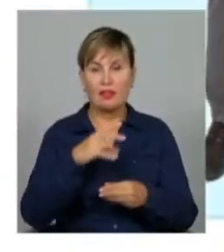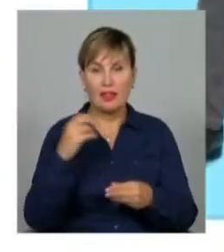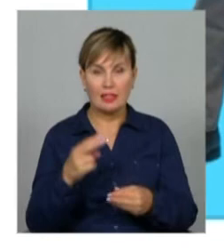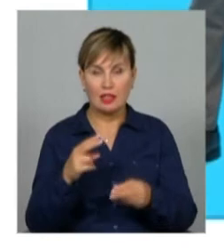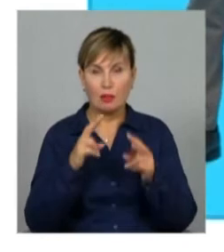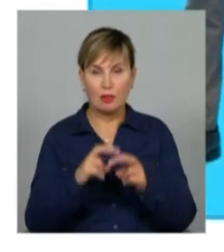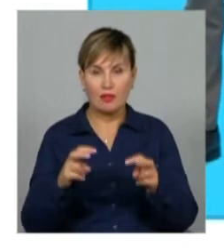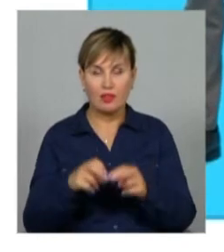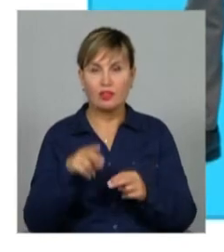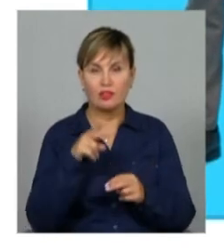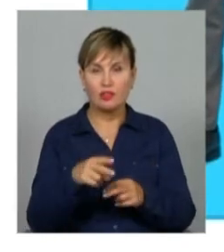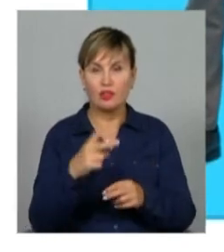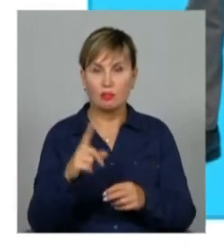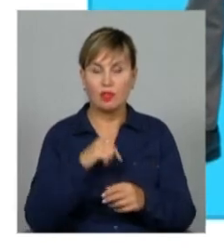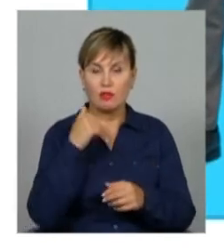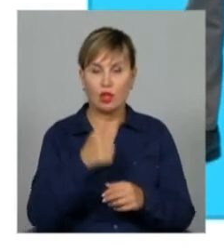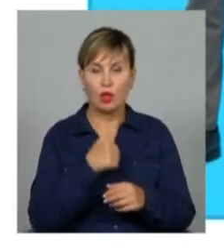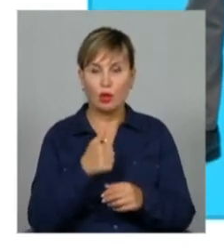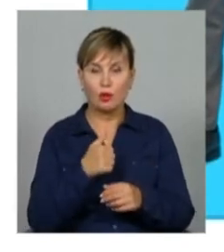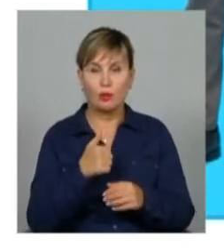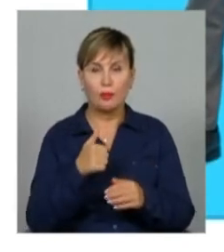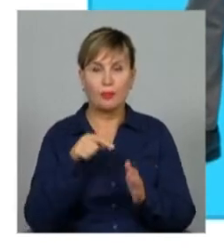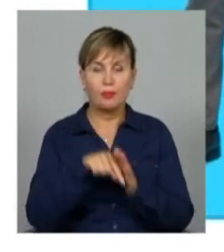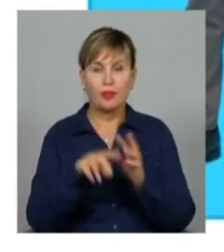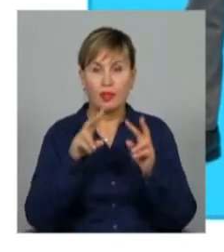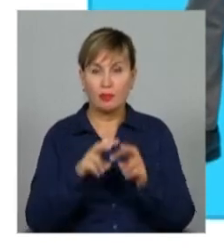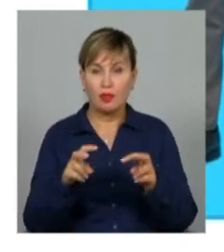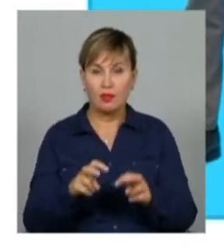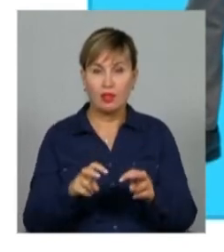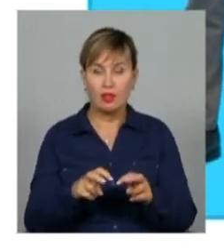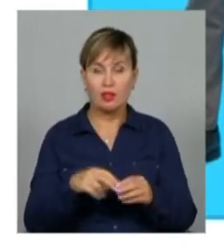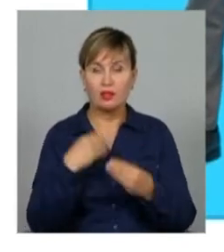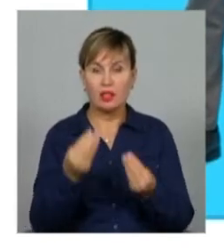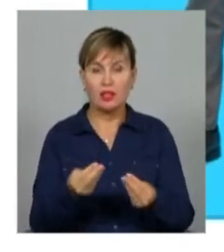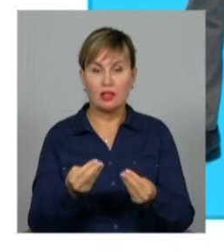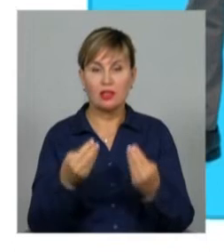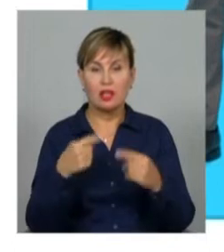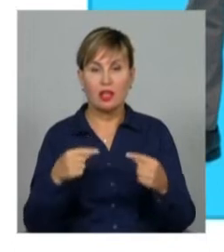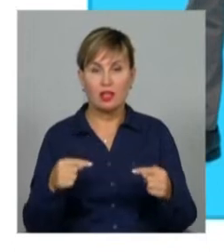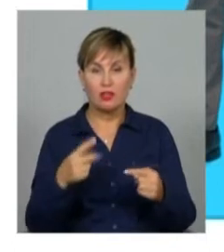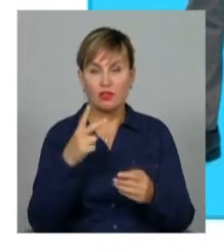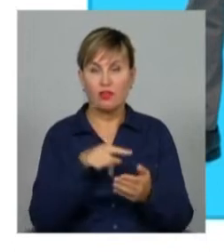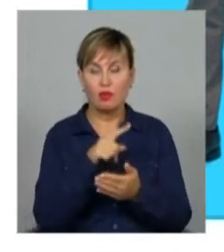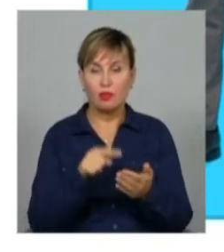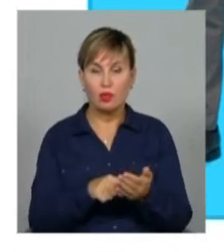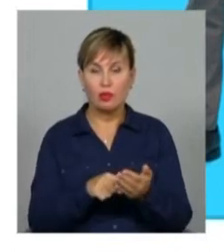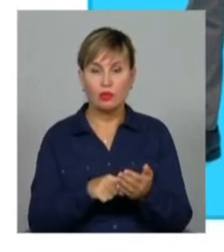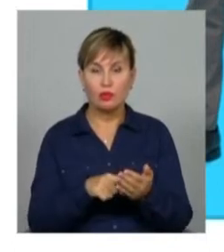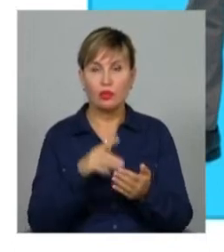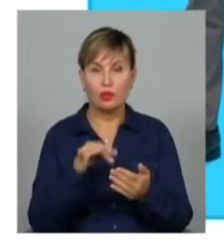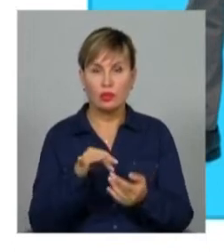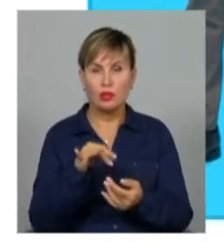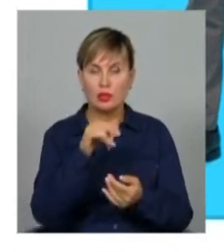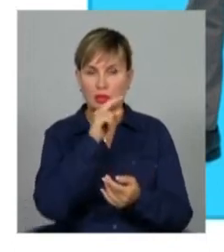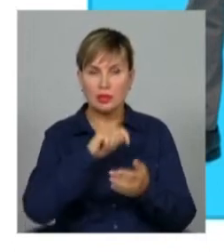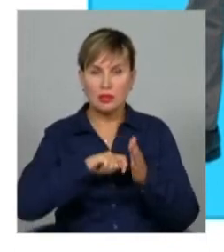переписи населения 2021 года. В ходе обхода интервьюер задаст хозяину дома всего два вопроса. При этом